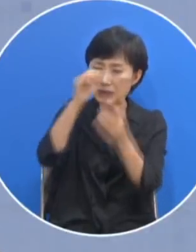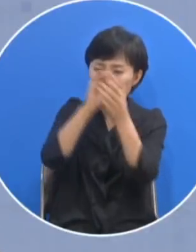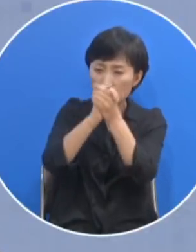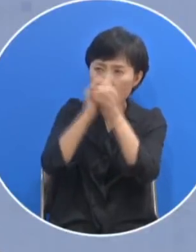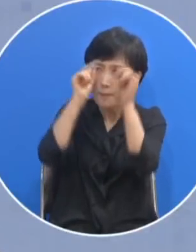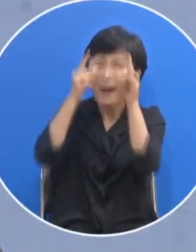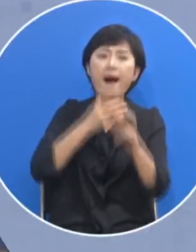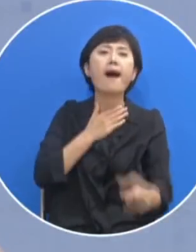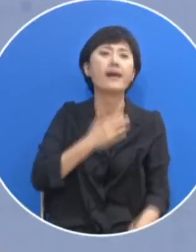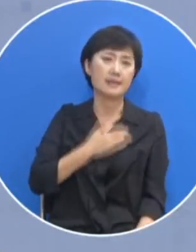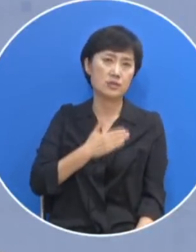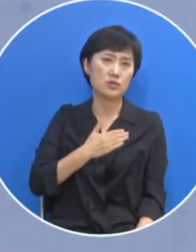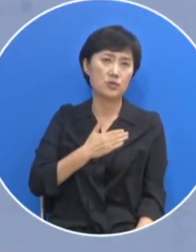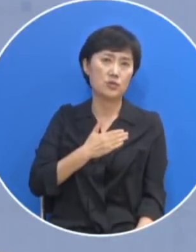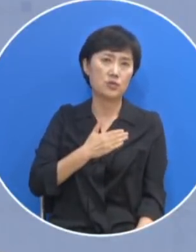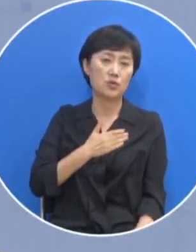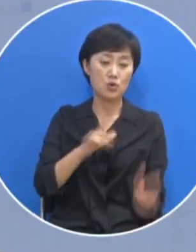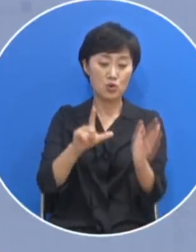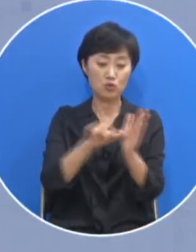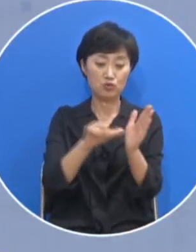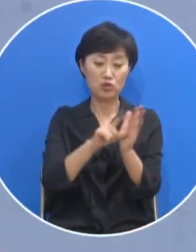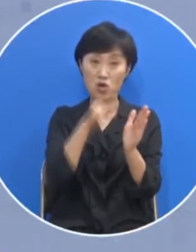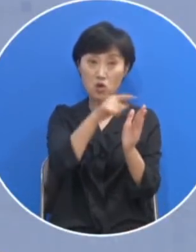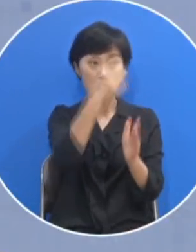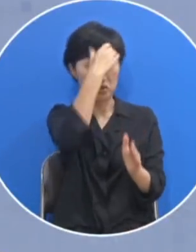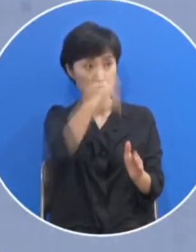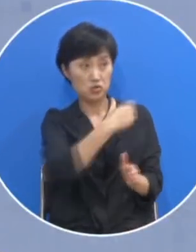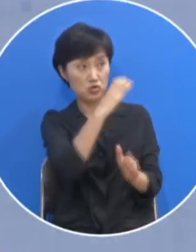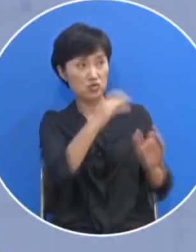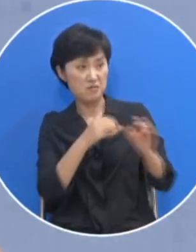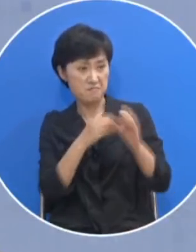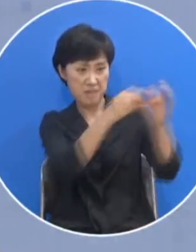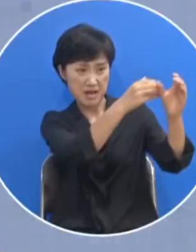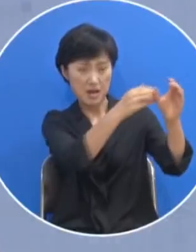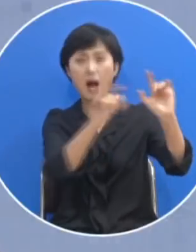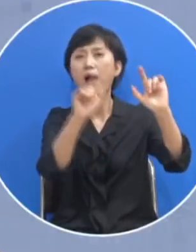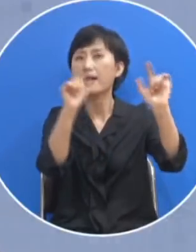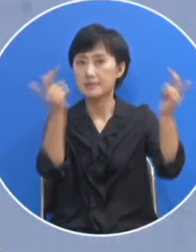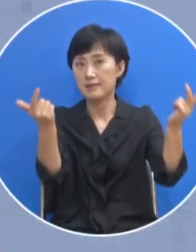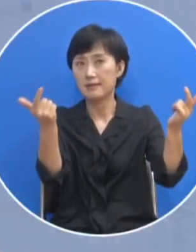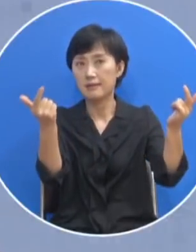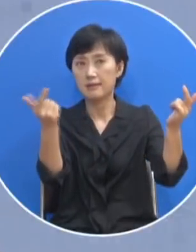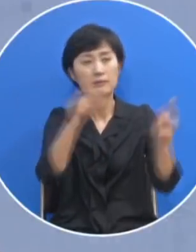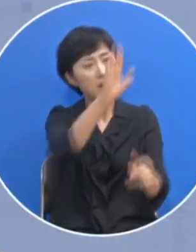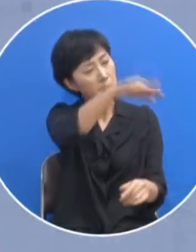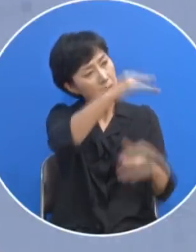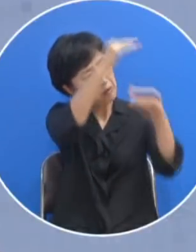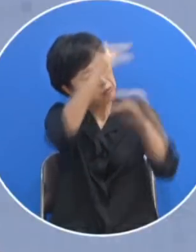대화 은행계 안에 호소를 이거나 이제 없냐 라고 써 흰 응고 no printer